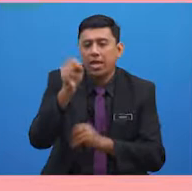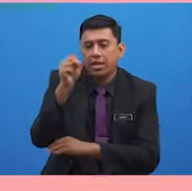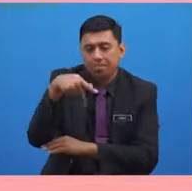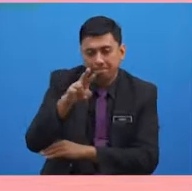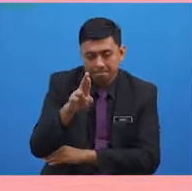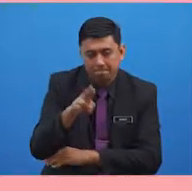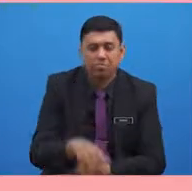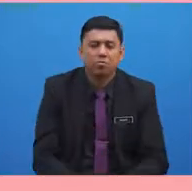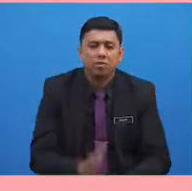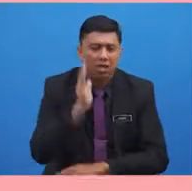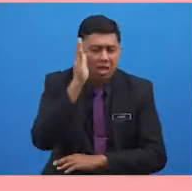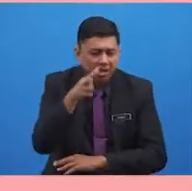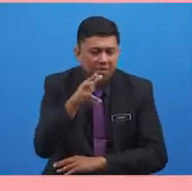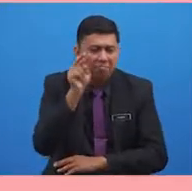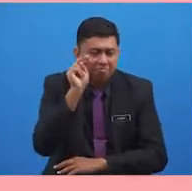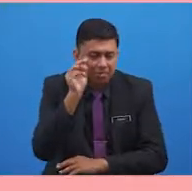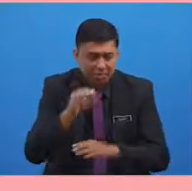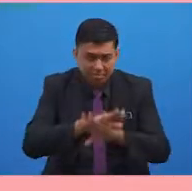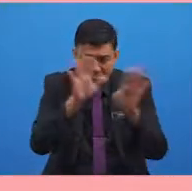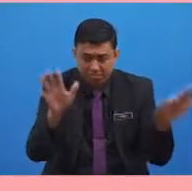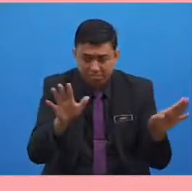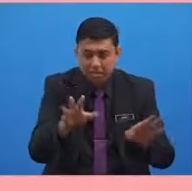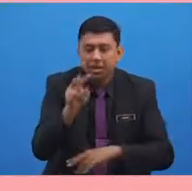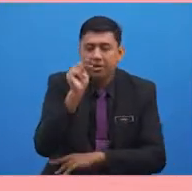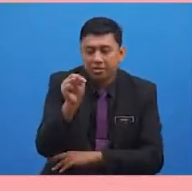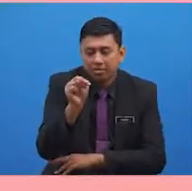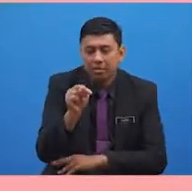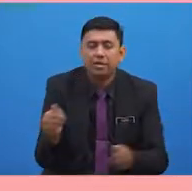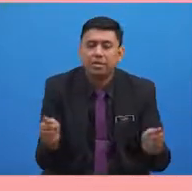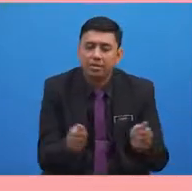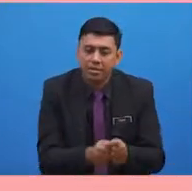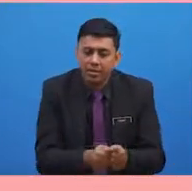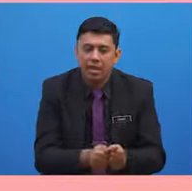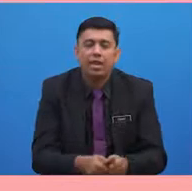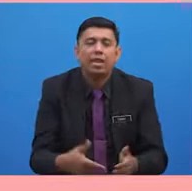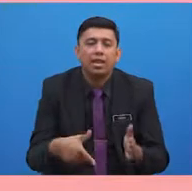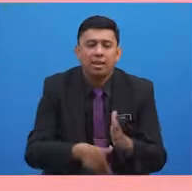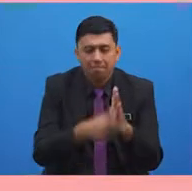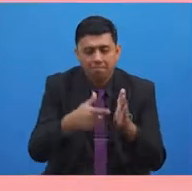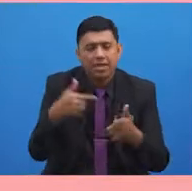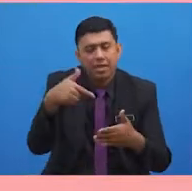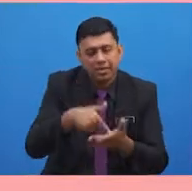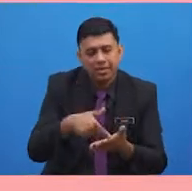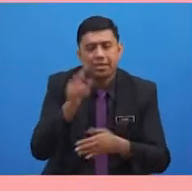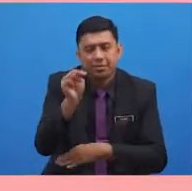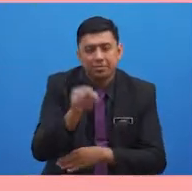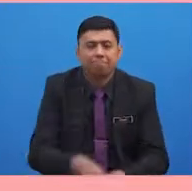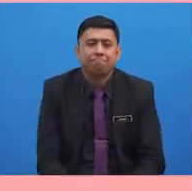Hal ini akan cikgu terangkan kepada para pelajar dengan lebih mendalam sebentar lagi.